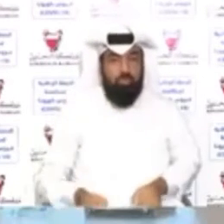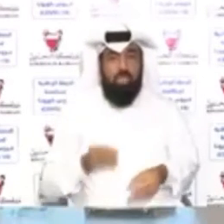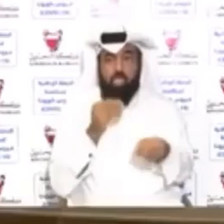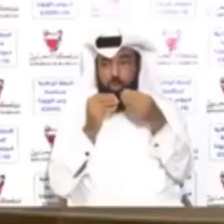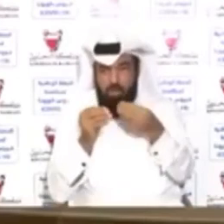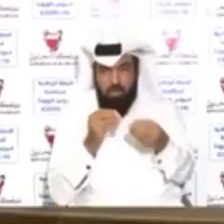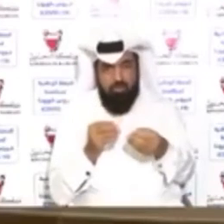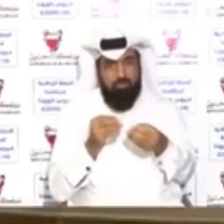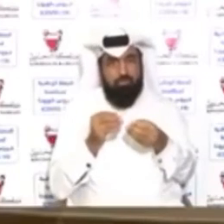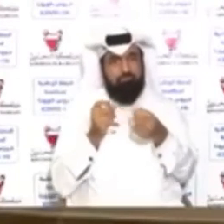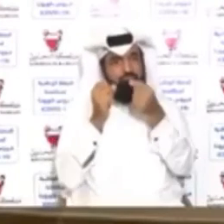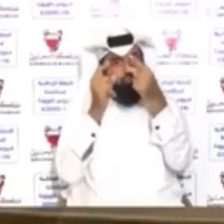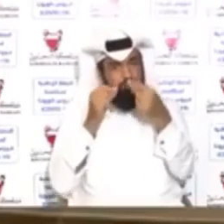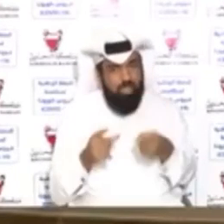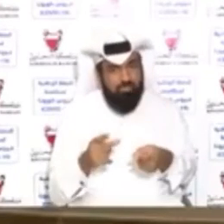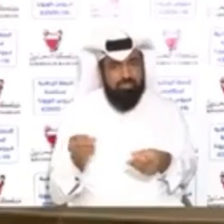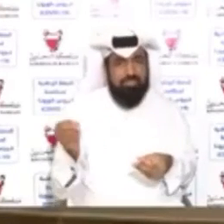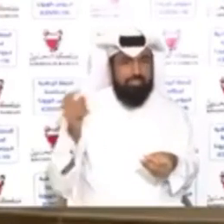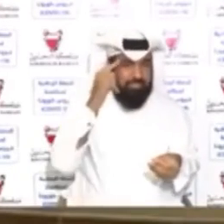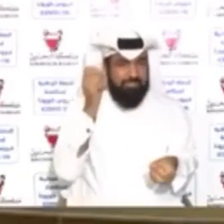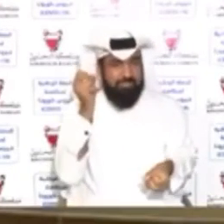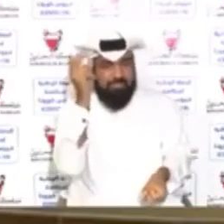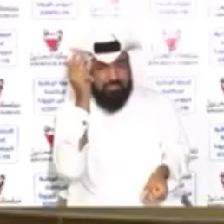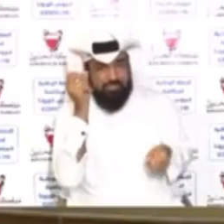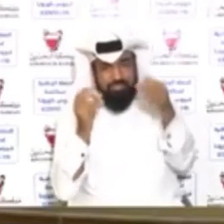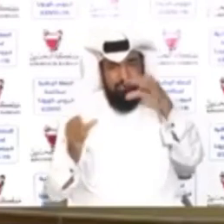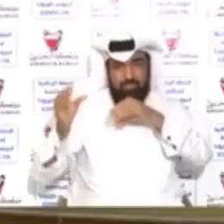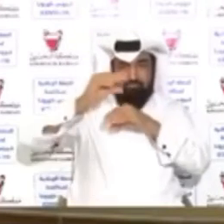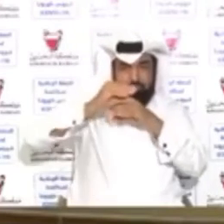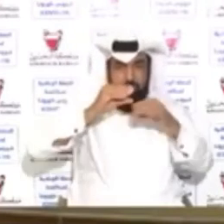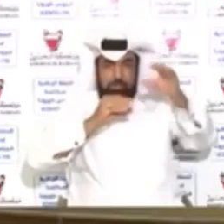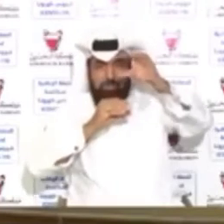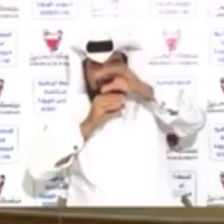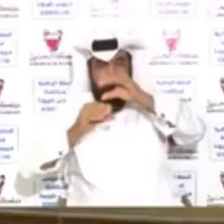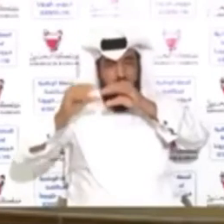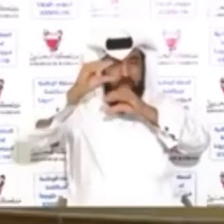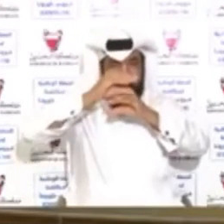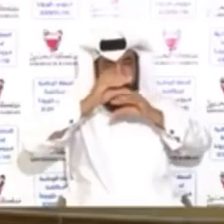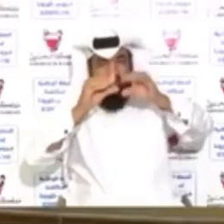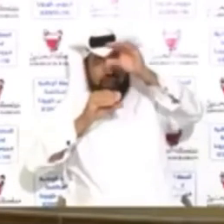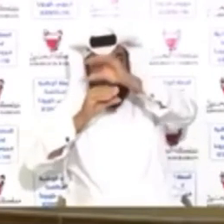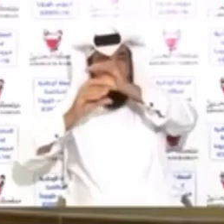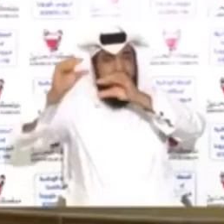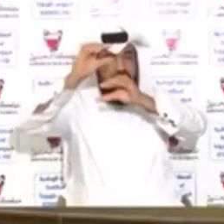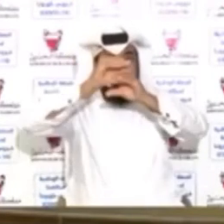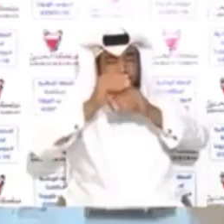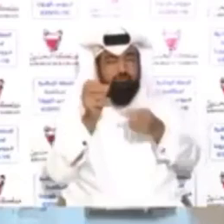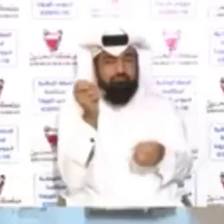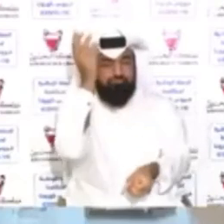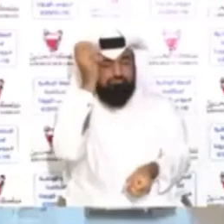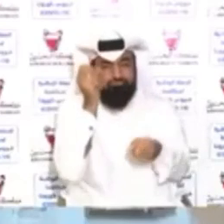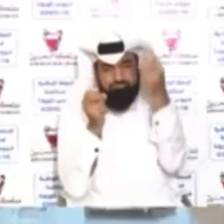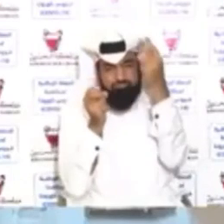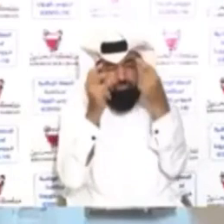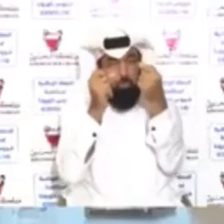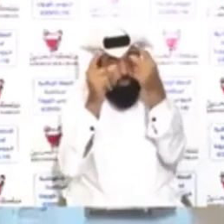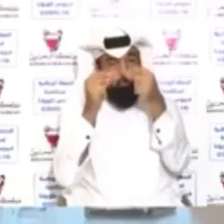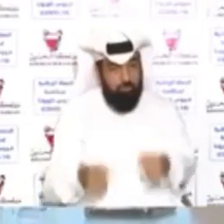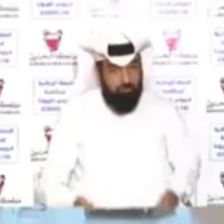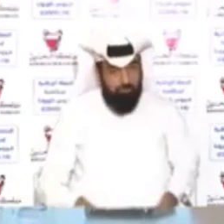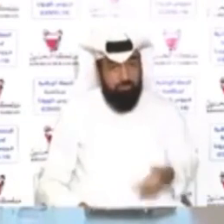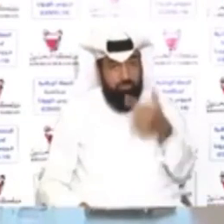ذهني يعني نتطرق فيه لجميع سبل وتحديث العلاج.